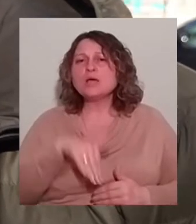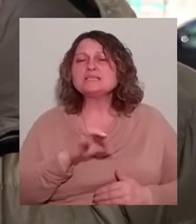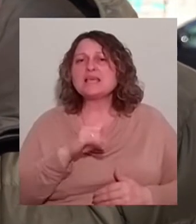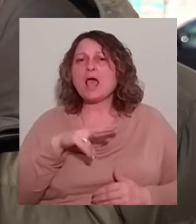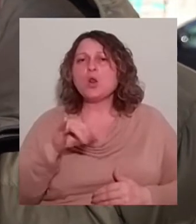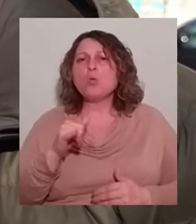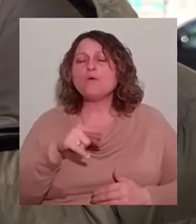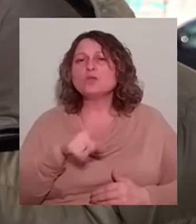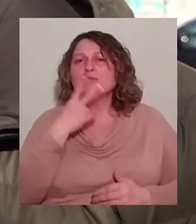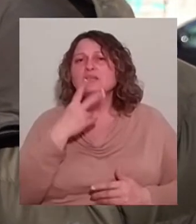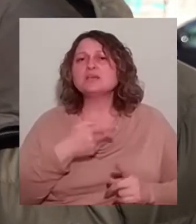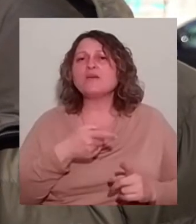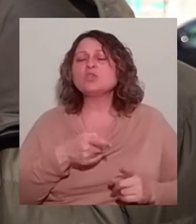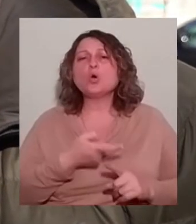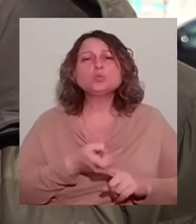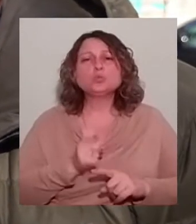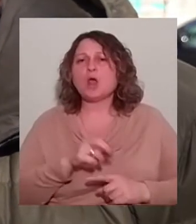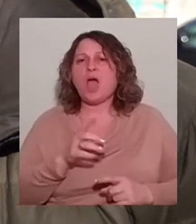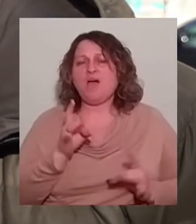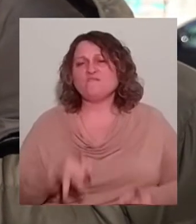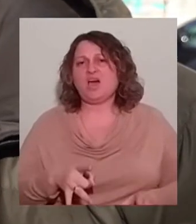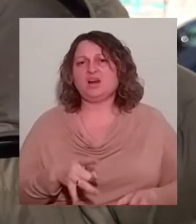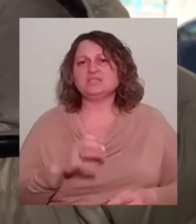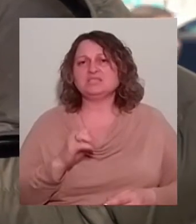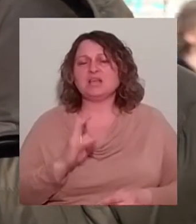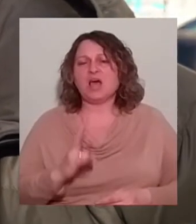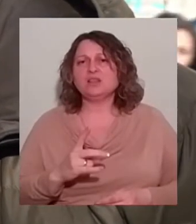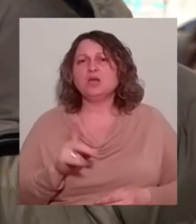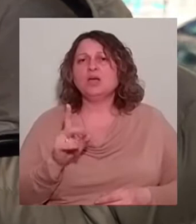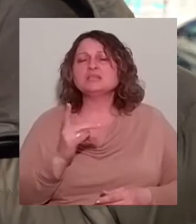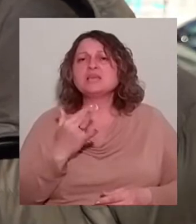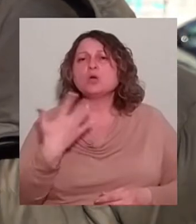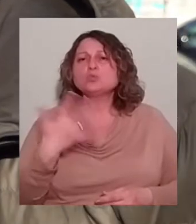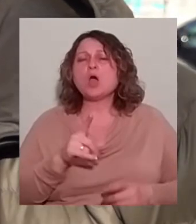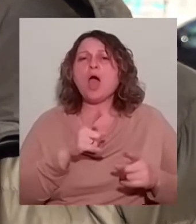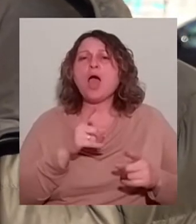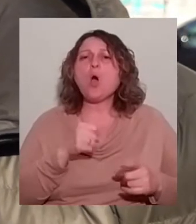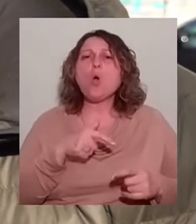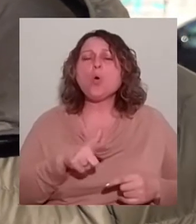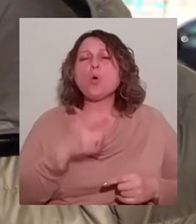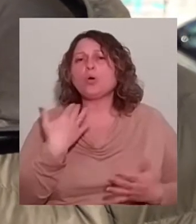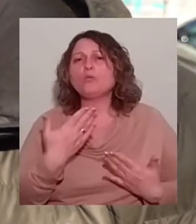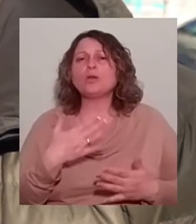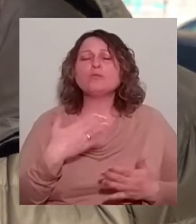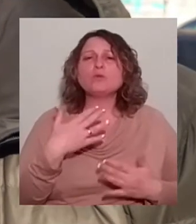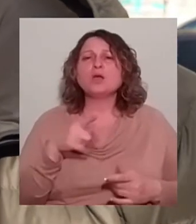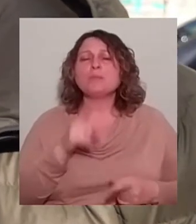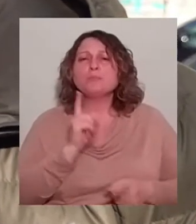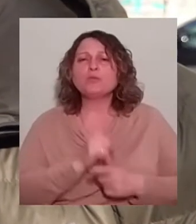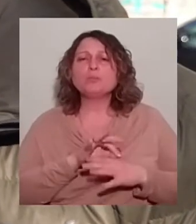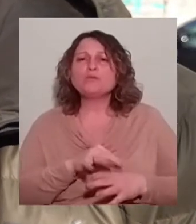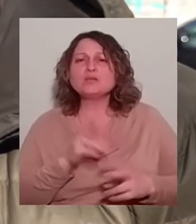неї досить аварійний стан. І скільки я говорив з геологами, да, там треба серйозне дослідження, що саме з цією